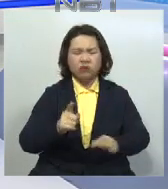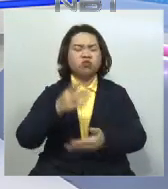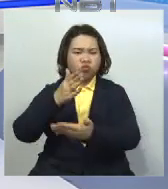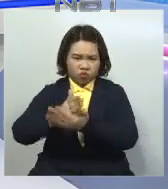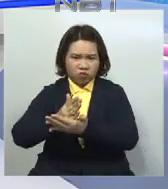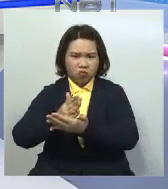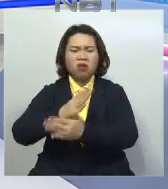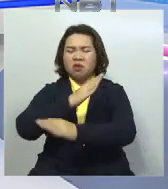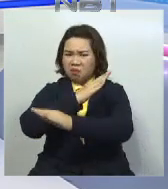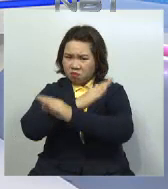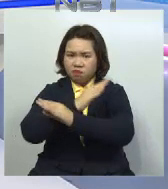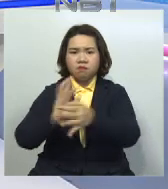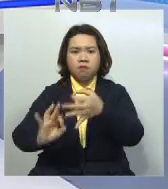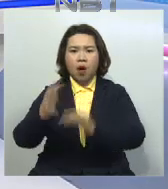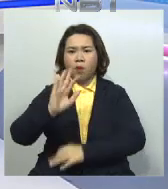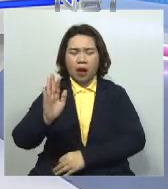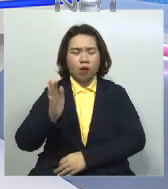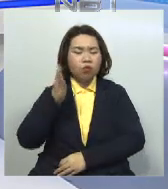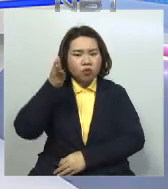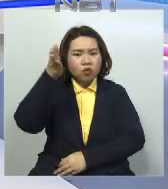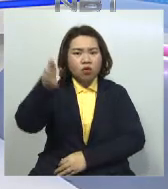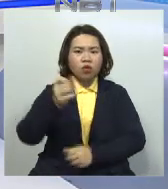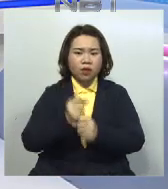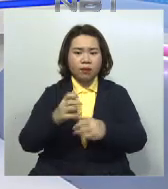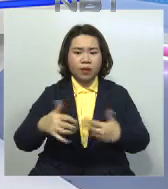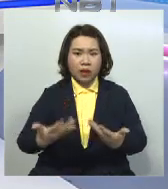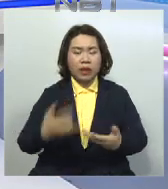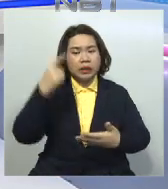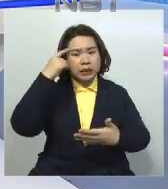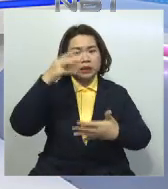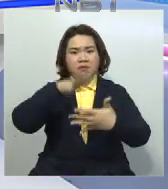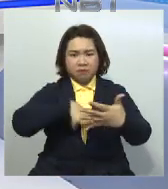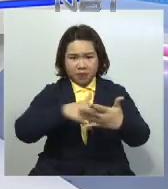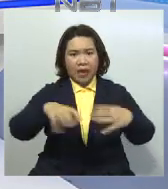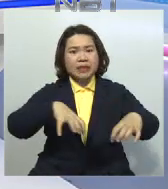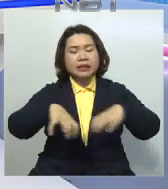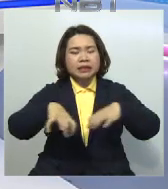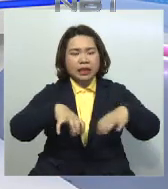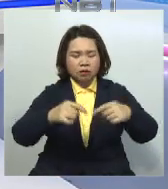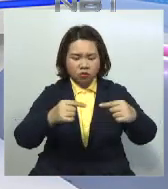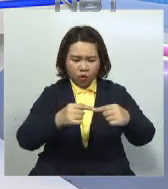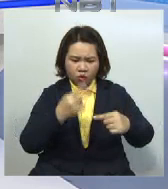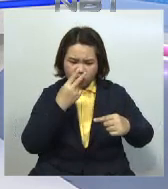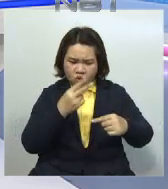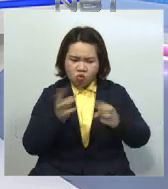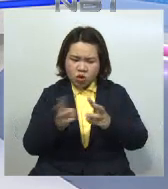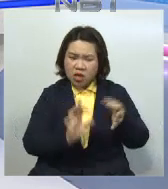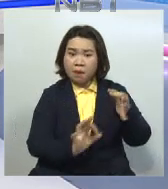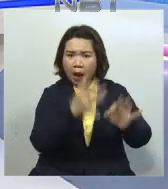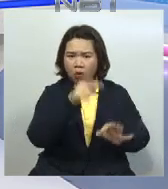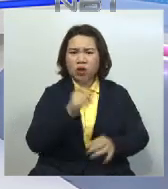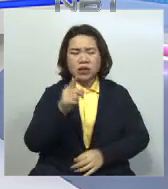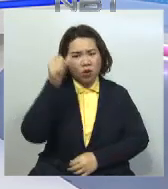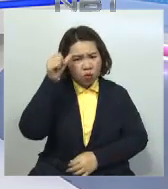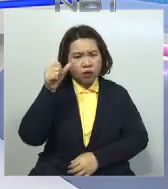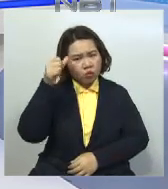นะคะตอนนี้ต้องขอความร่วมมือแล้วก็ในอนาคตสิ่งที่จะต้องทำก็คือวางมาตรการจัดระเบียบการเผาที่ชัดเจนท่านบอกว่าที่ทำมาเนี่ย